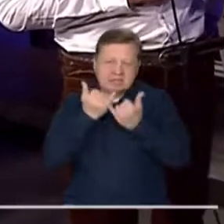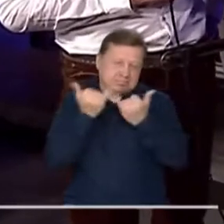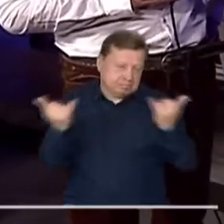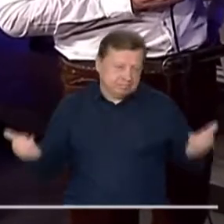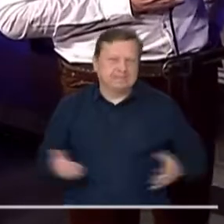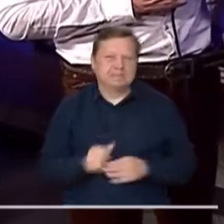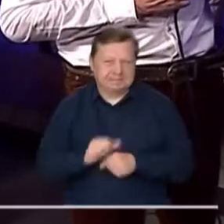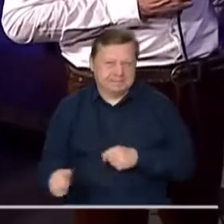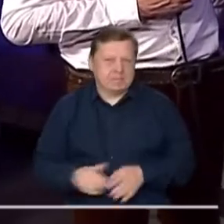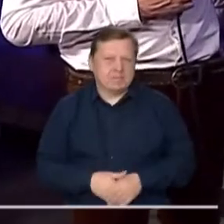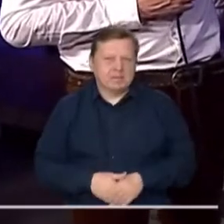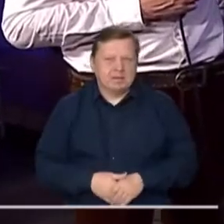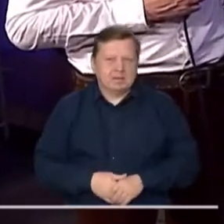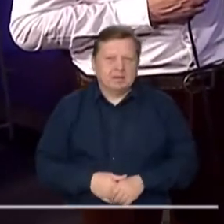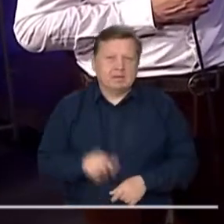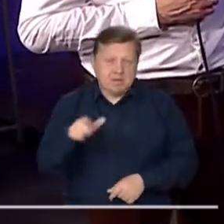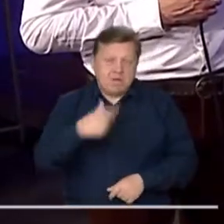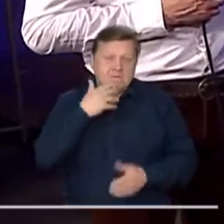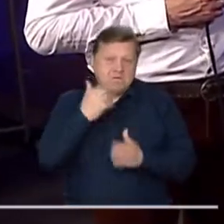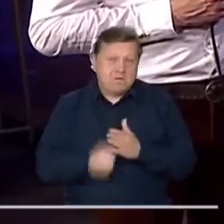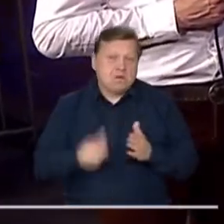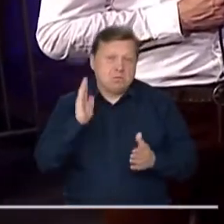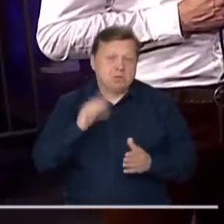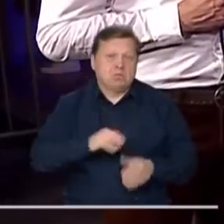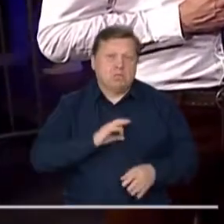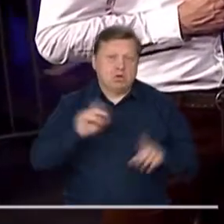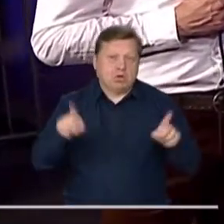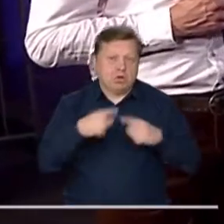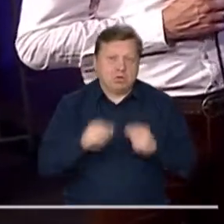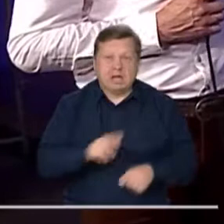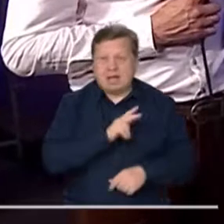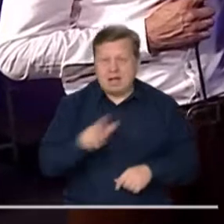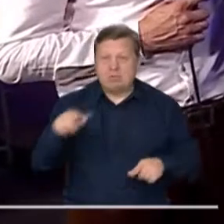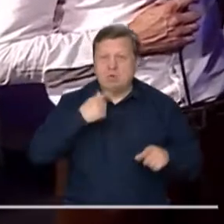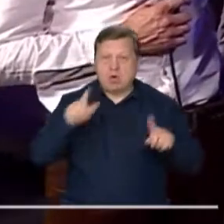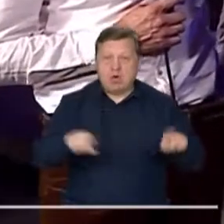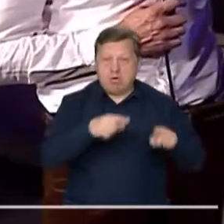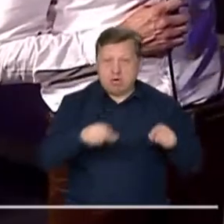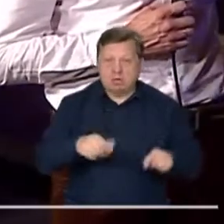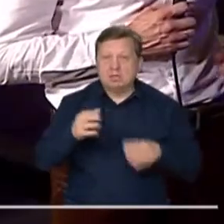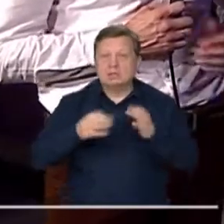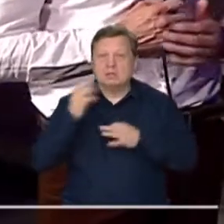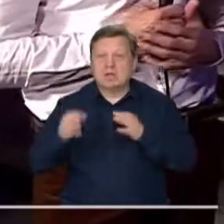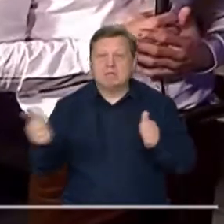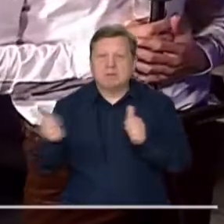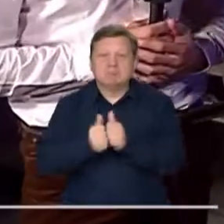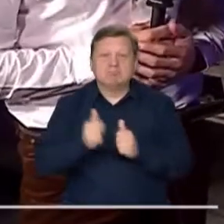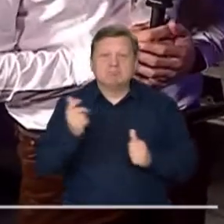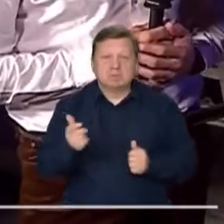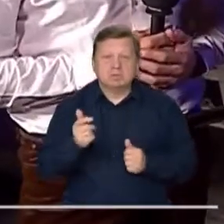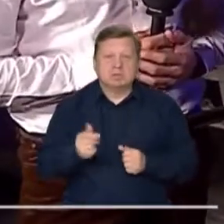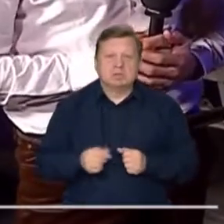i muzyczną. Tak? Medialne, które wykorzystujemy na swoim koncercie. Na przykład na każdym naszym koncercie multimedialnym śpiewa z nami